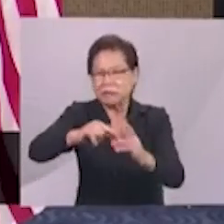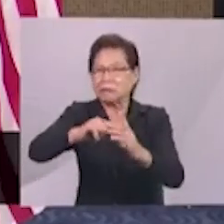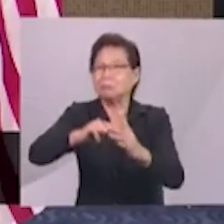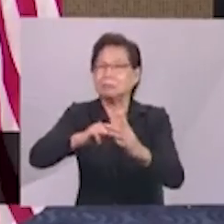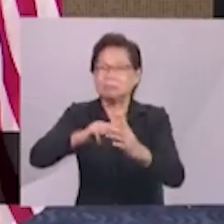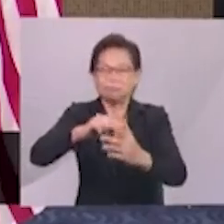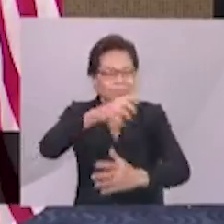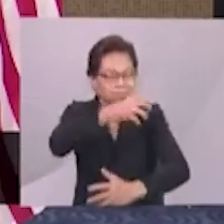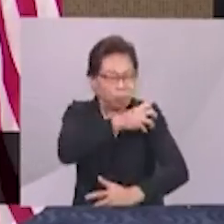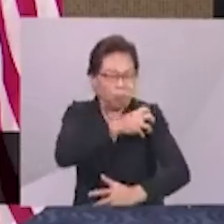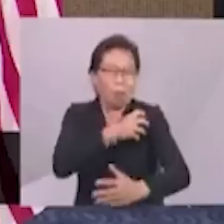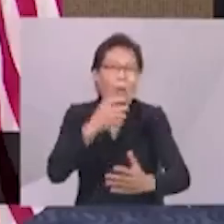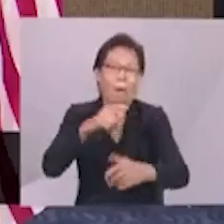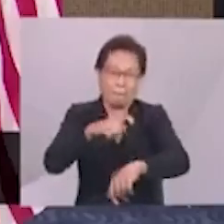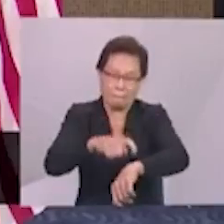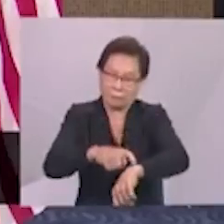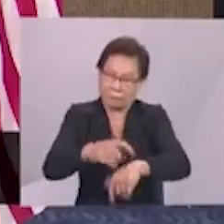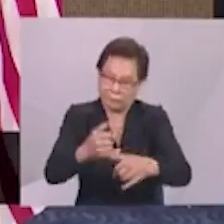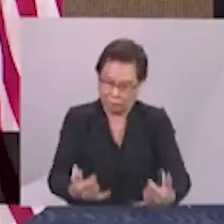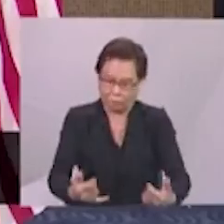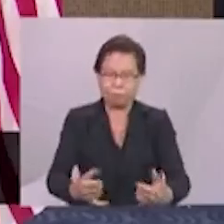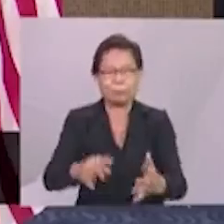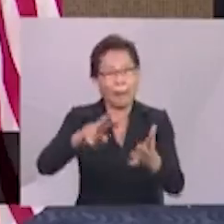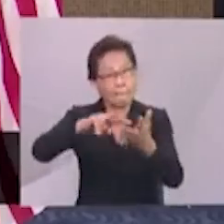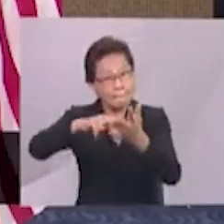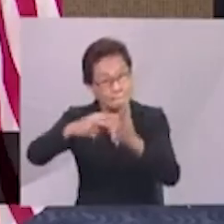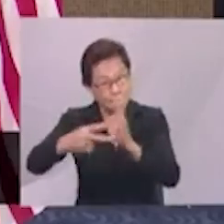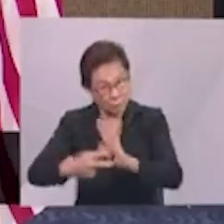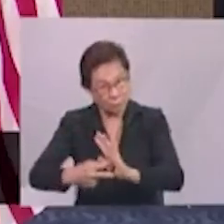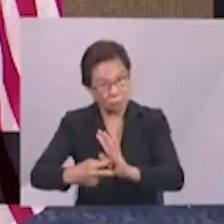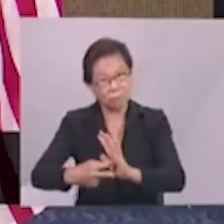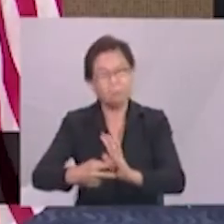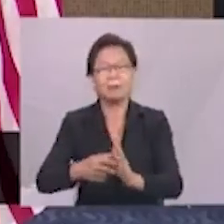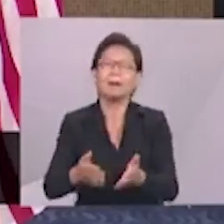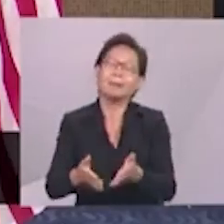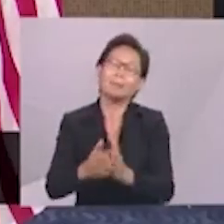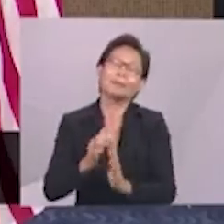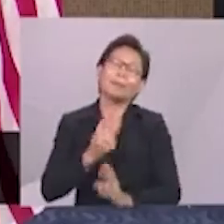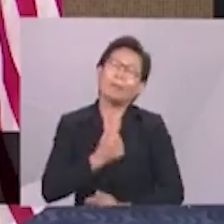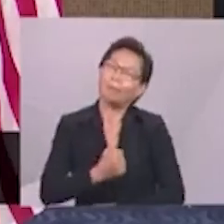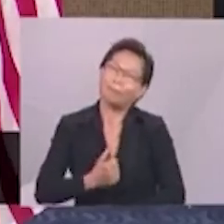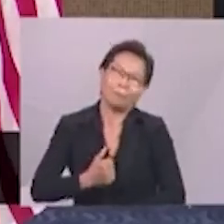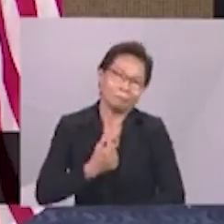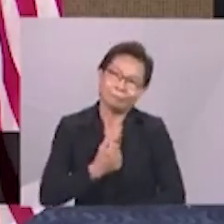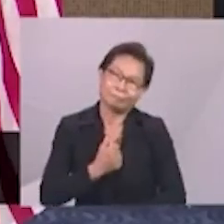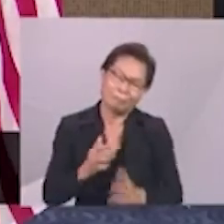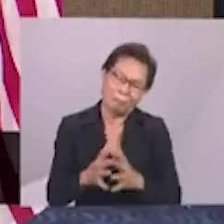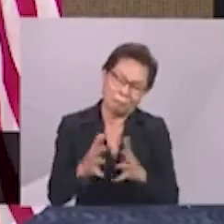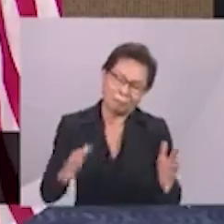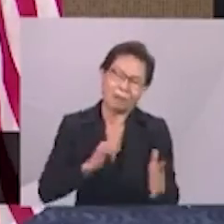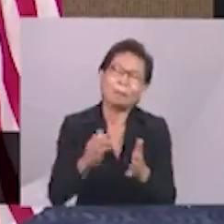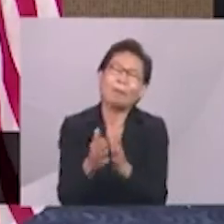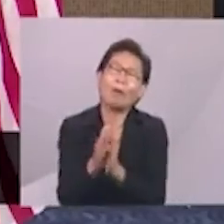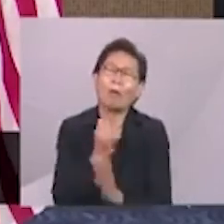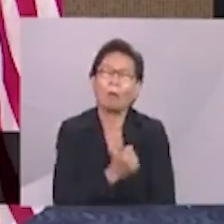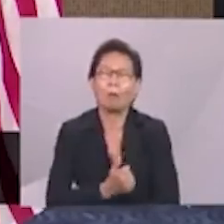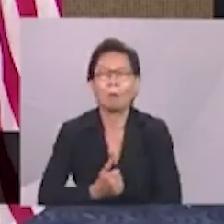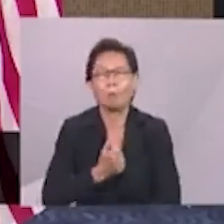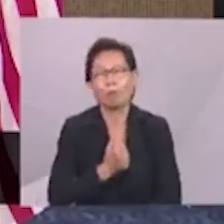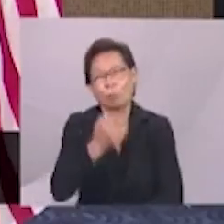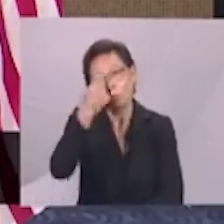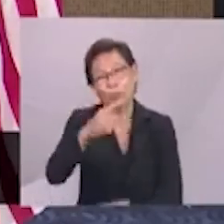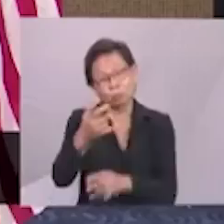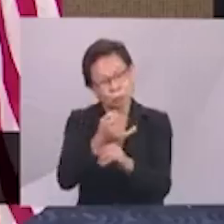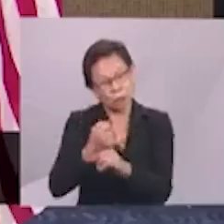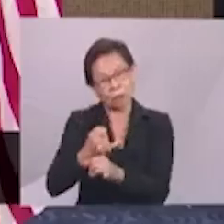ini ini bermakna minta Maaflah banyak-banyak dan saya mohon ampun demi untuk